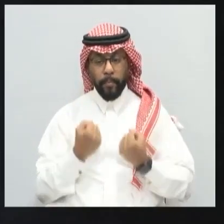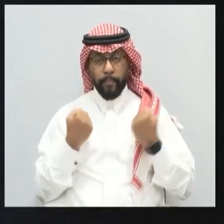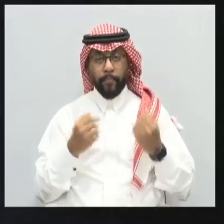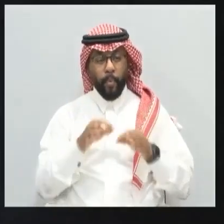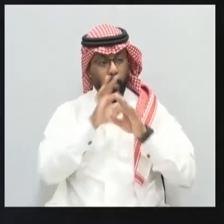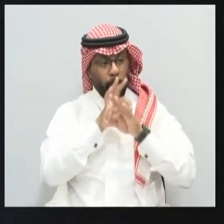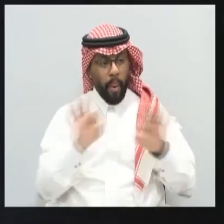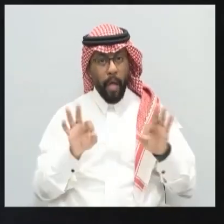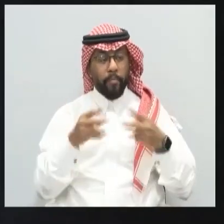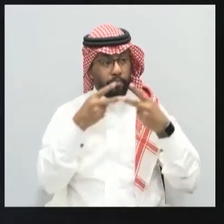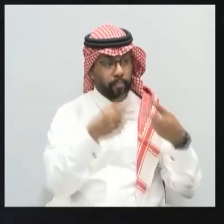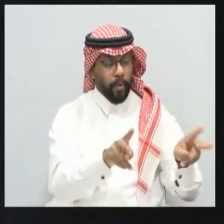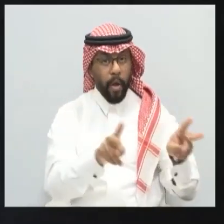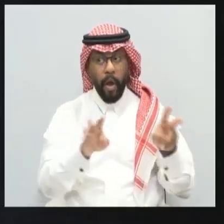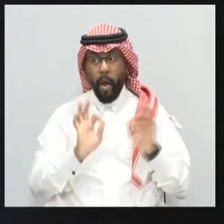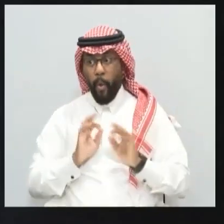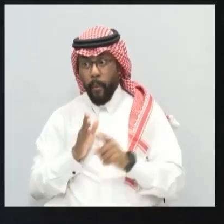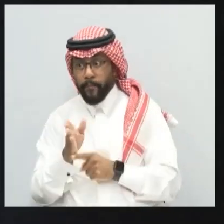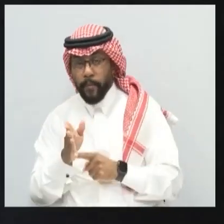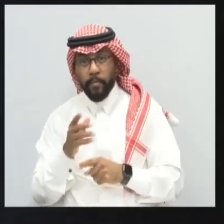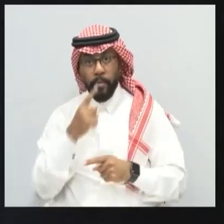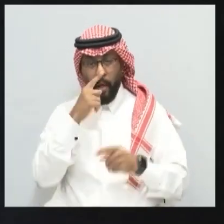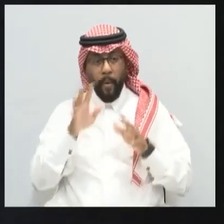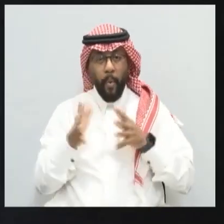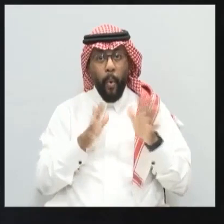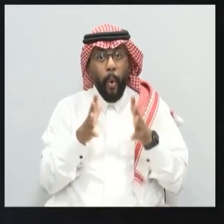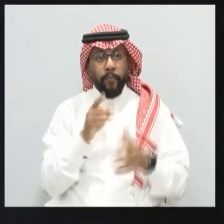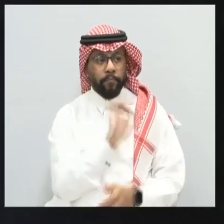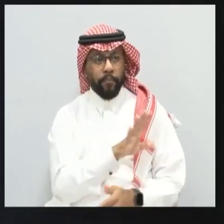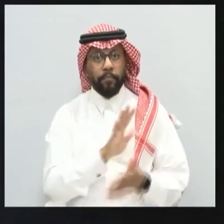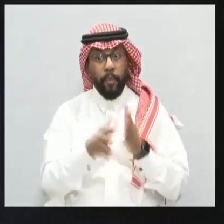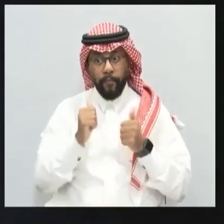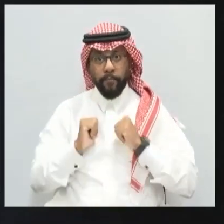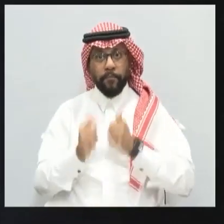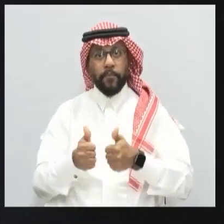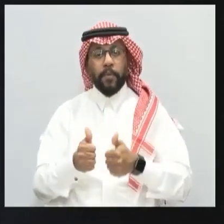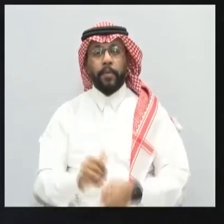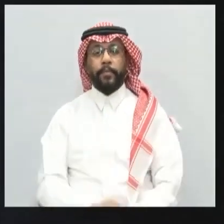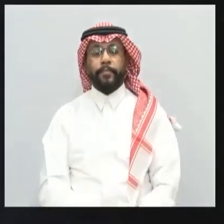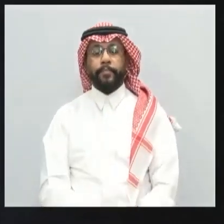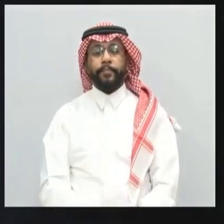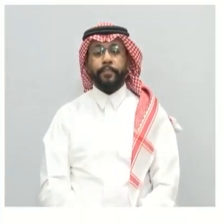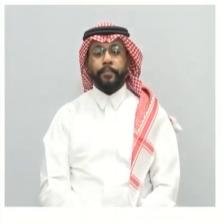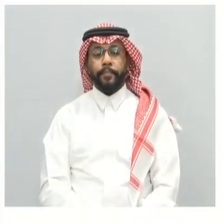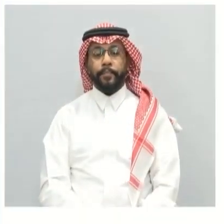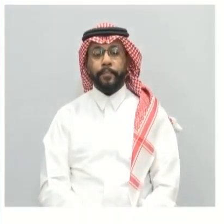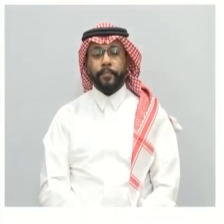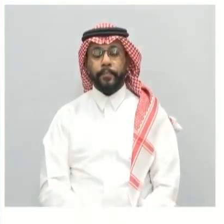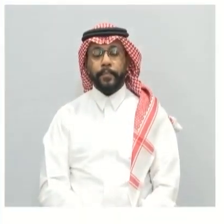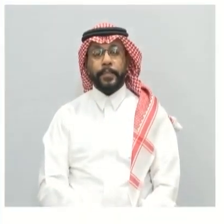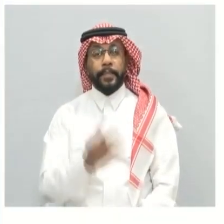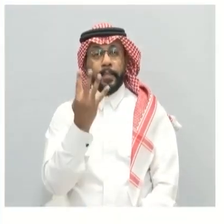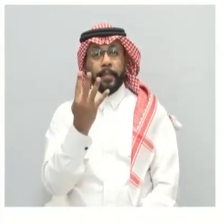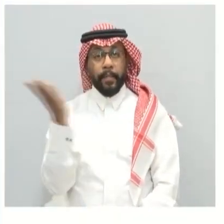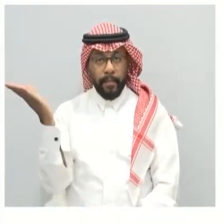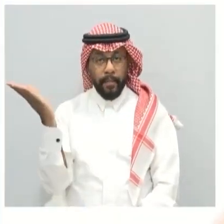مستعدا للاجابه عليها واظهارها كما هي موجوده لديك بافضل صوره كذلك من النقاط التي